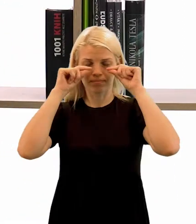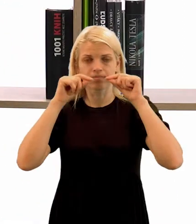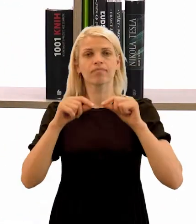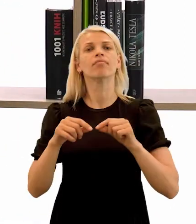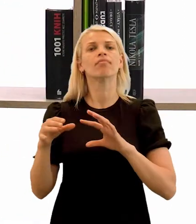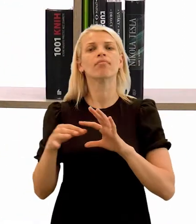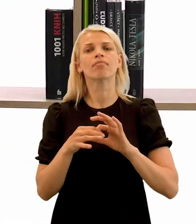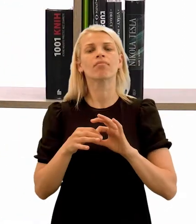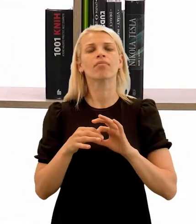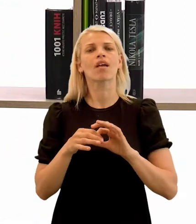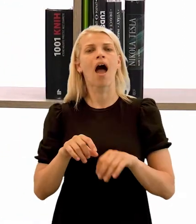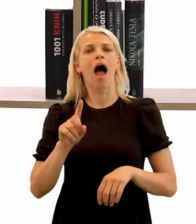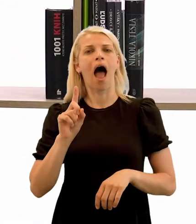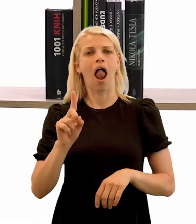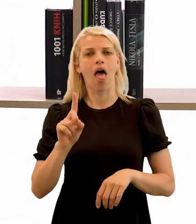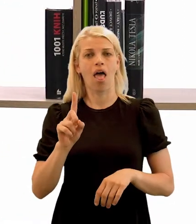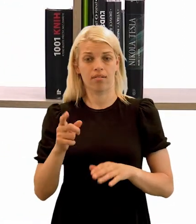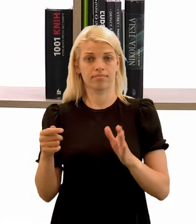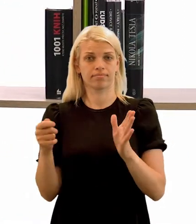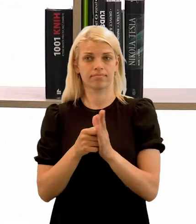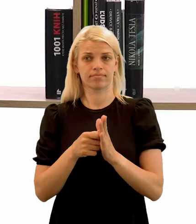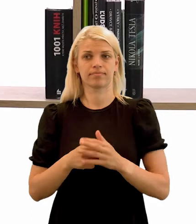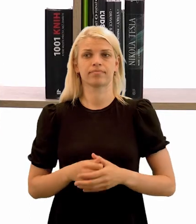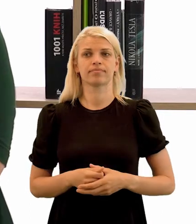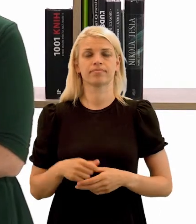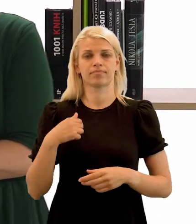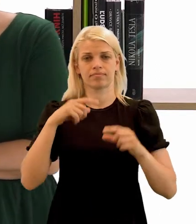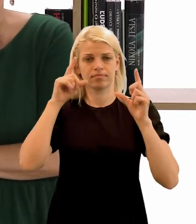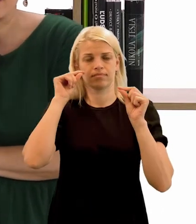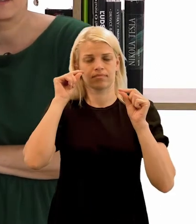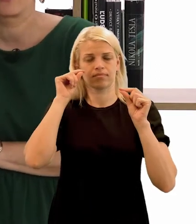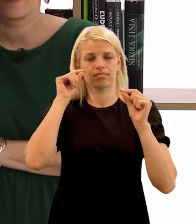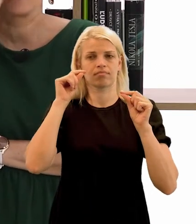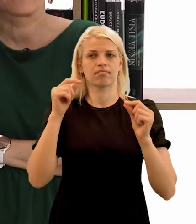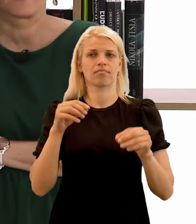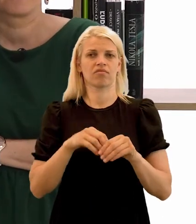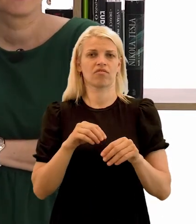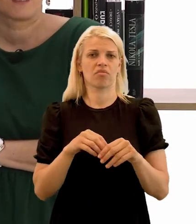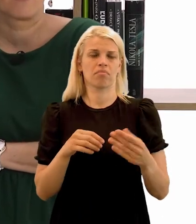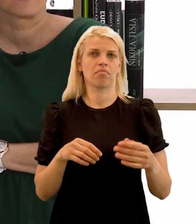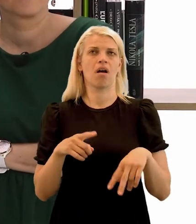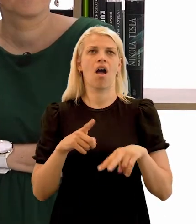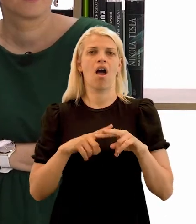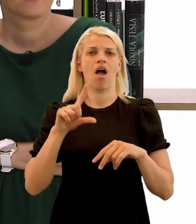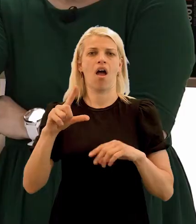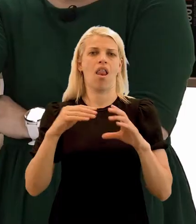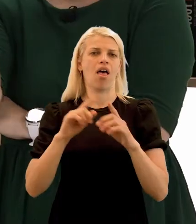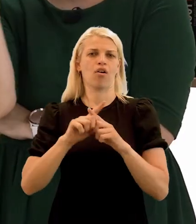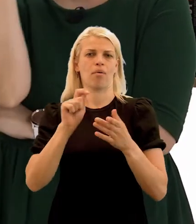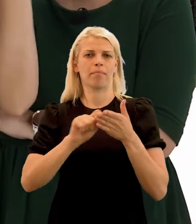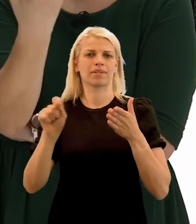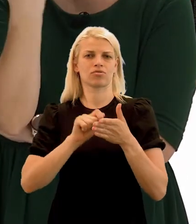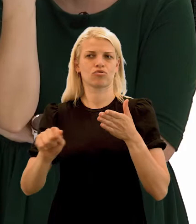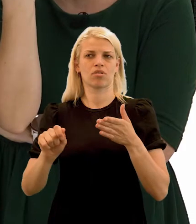ale. Máte? Ja keby som zatvorila oči, tak tam vidím asi len to napísané ale.